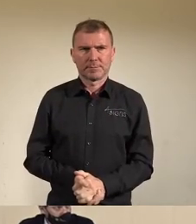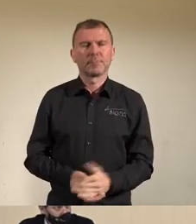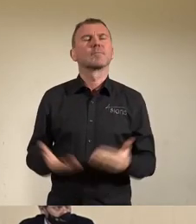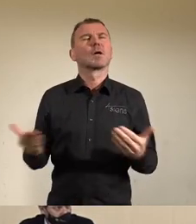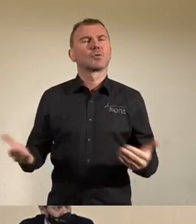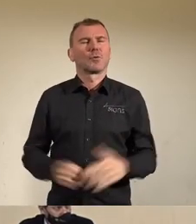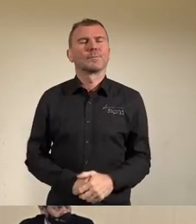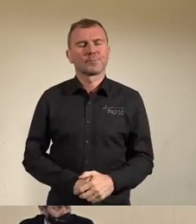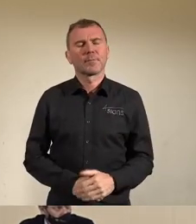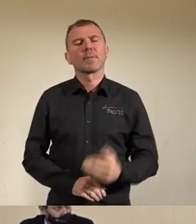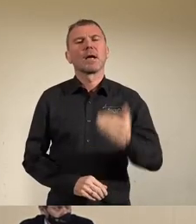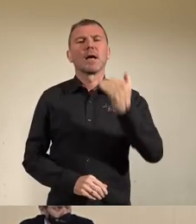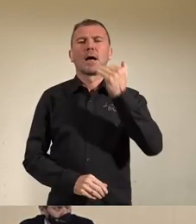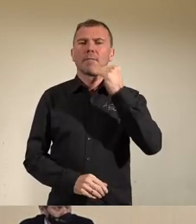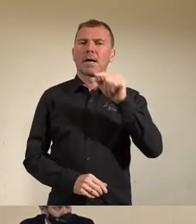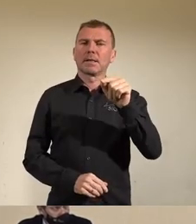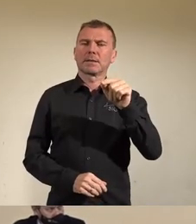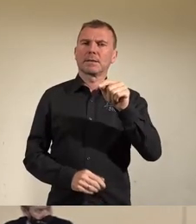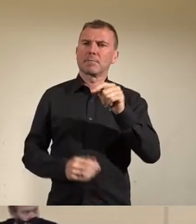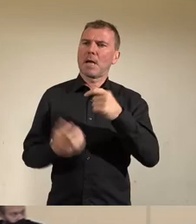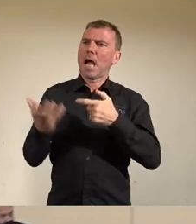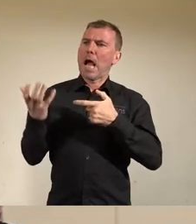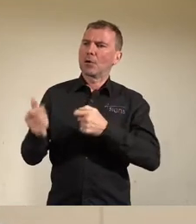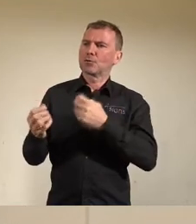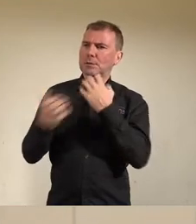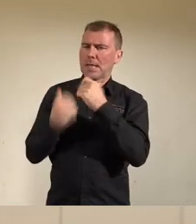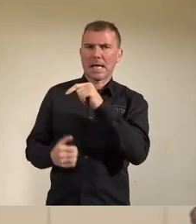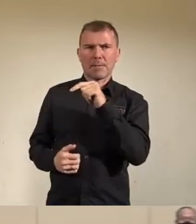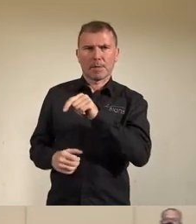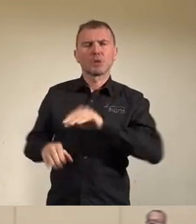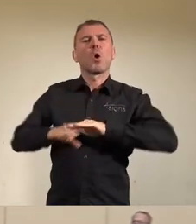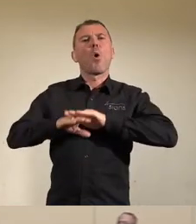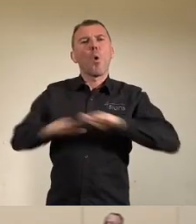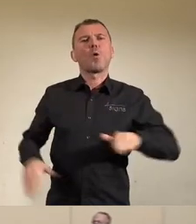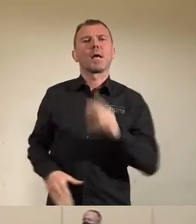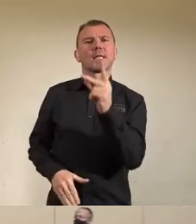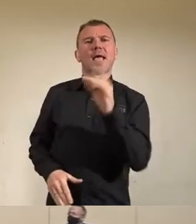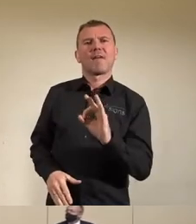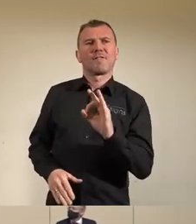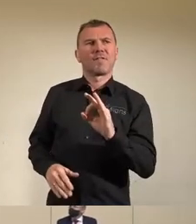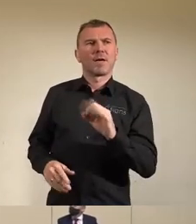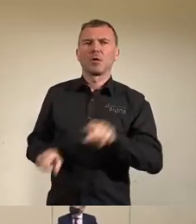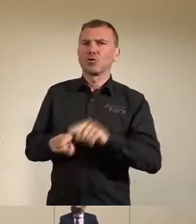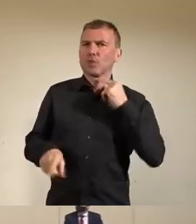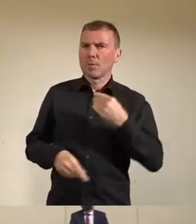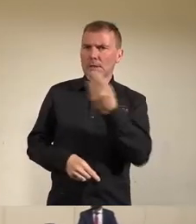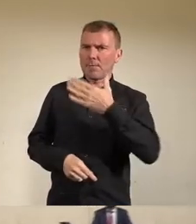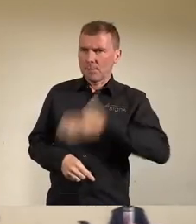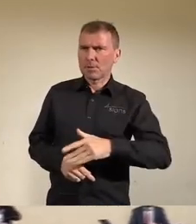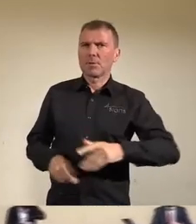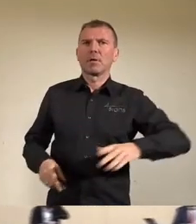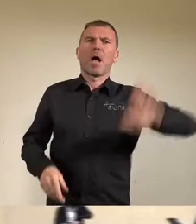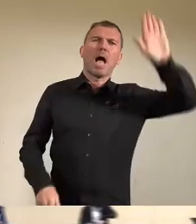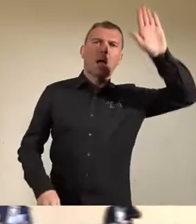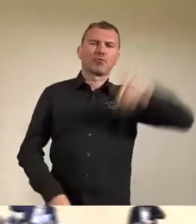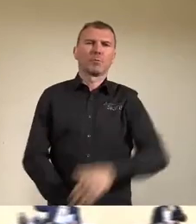So, wer dem federführenden Ausschussbericht jetzt erstmal ohne D und F seine Zustimmung geben möchte, den bitte ich jetzt um